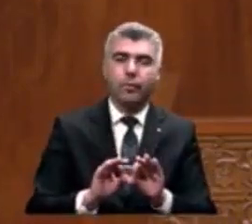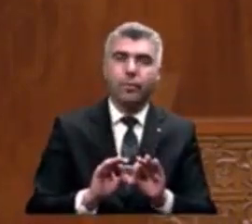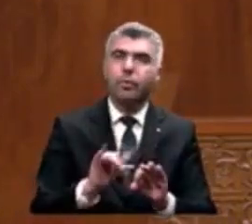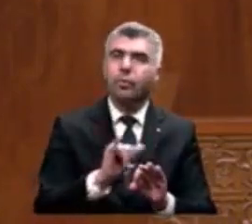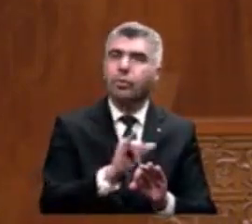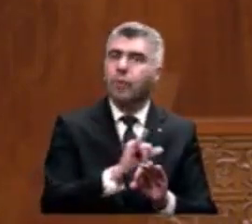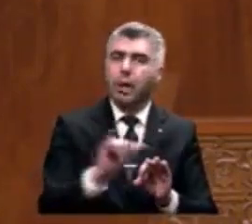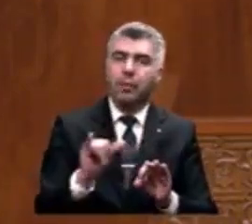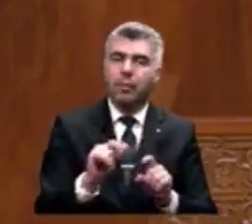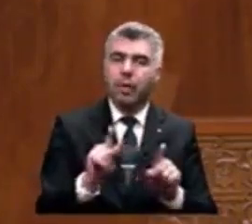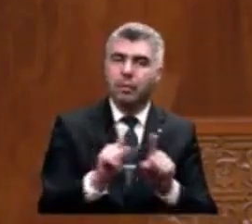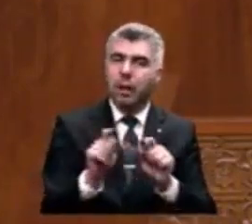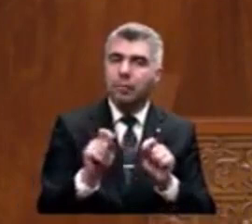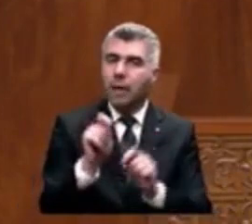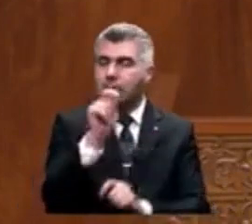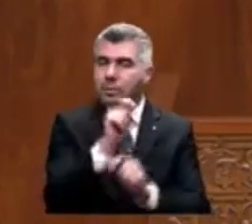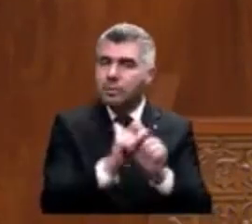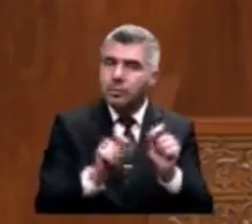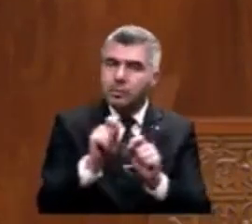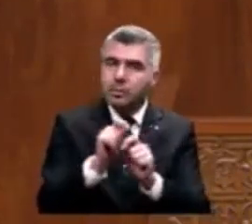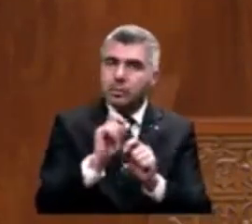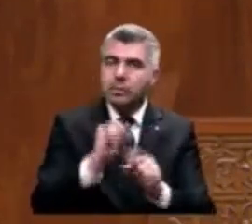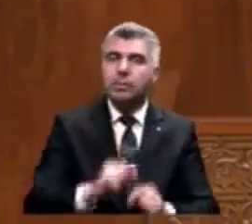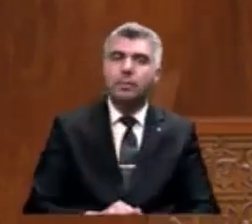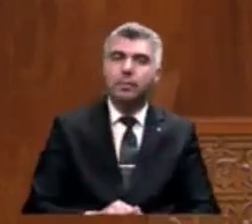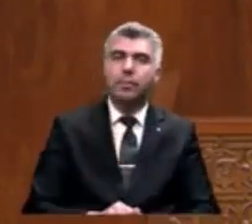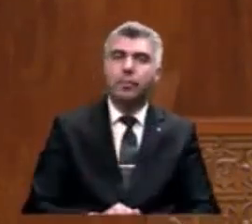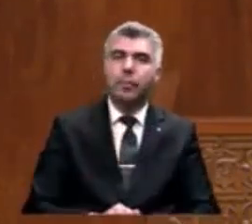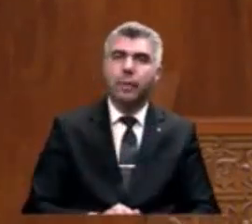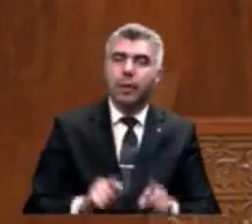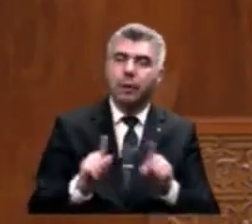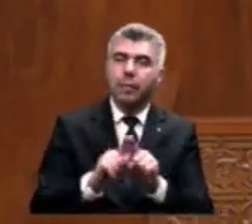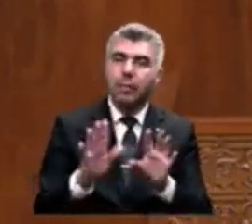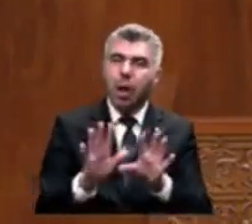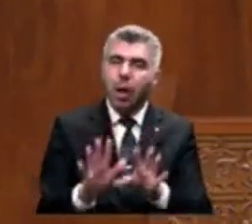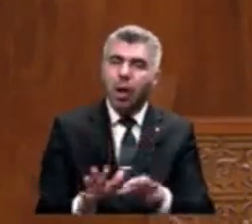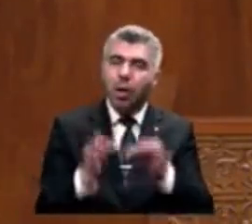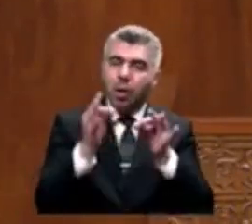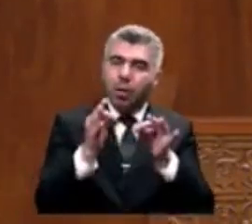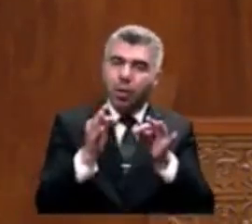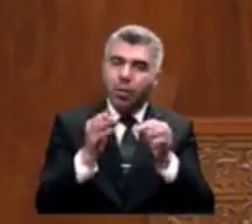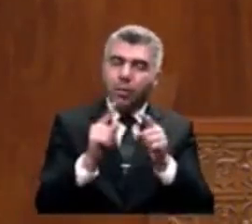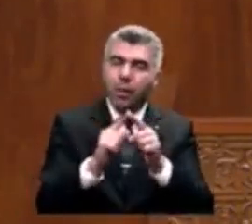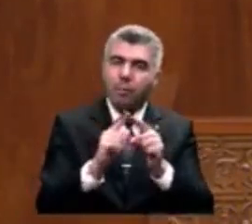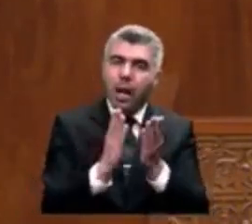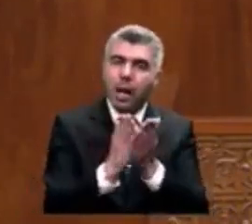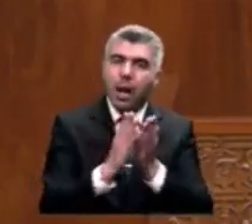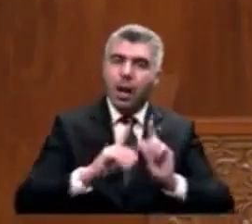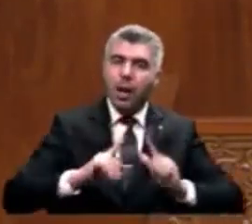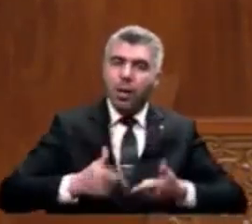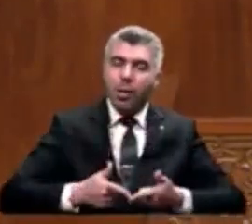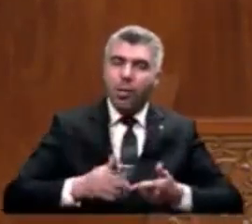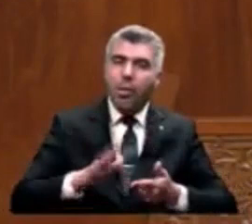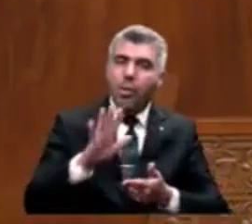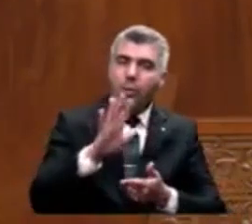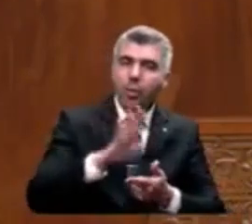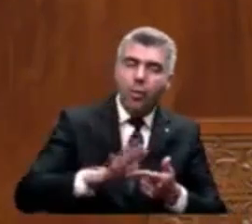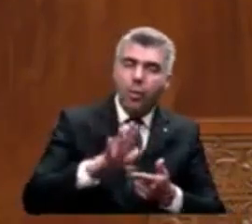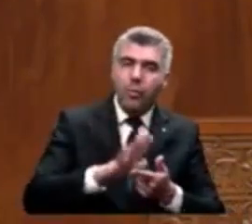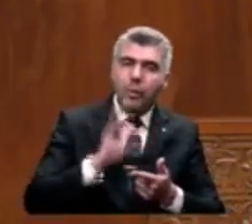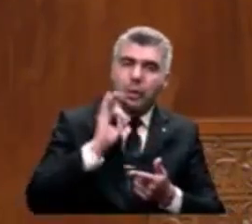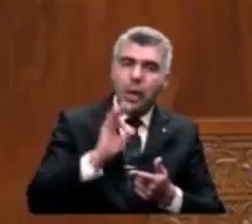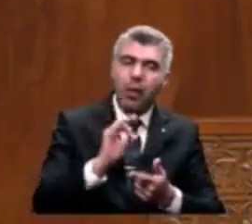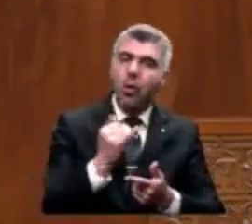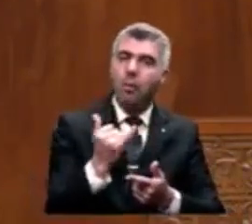يوضعوا شروط، لان تعتبروا بان المصلحه الفضلى ديال المتعلمات والمتعلمين هي فوق